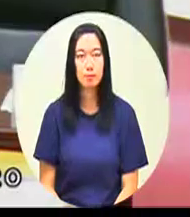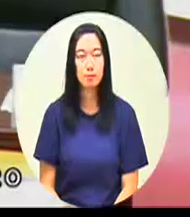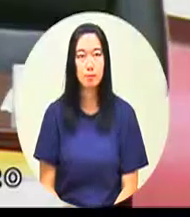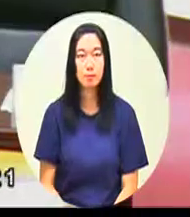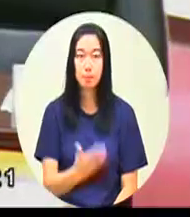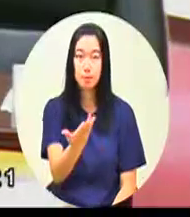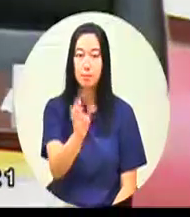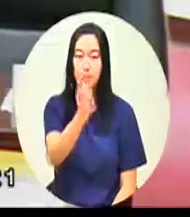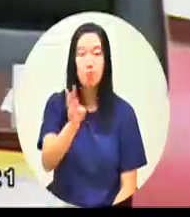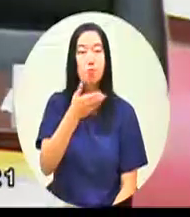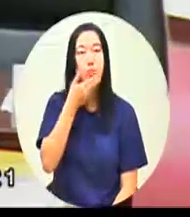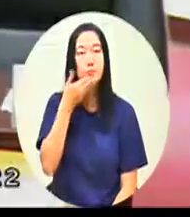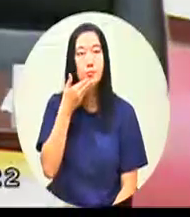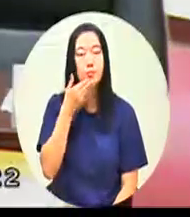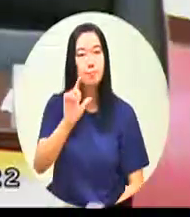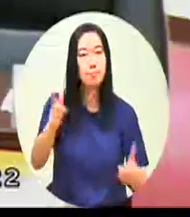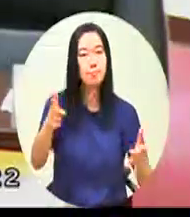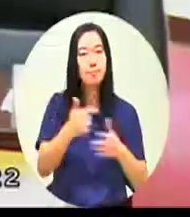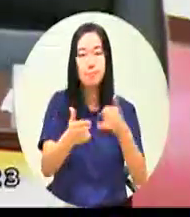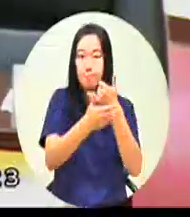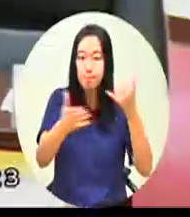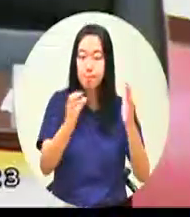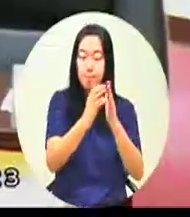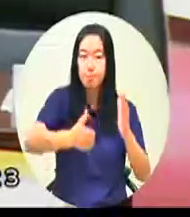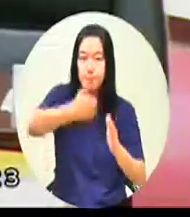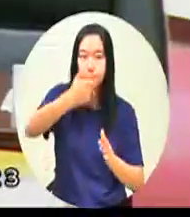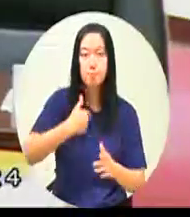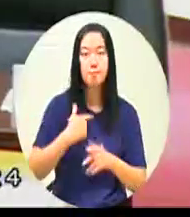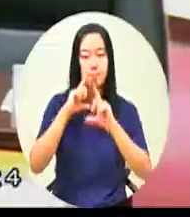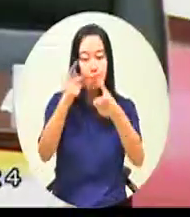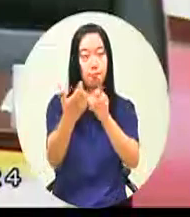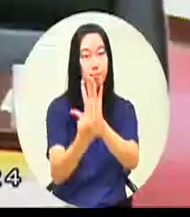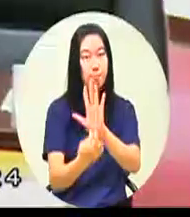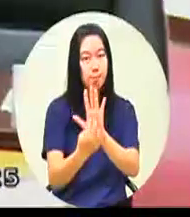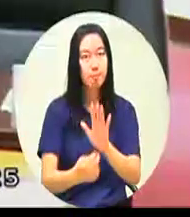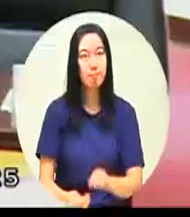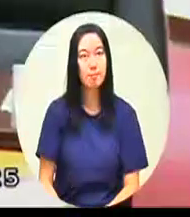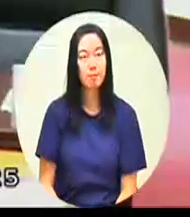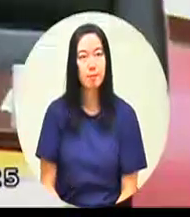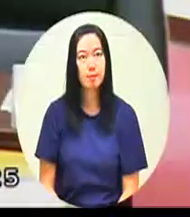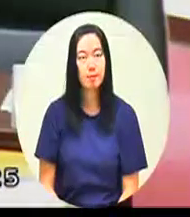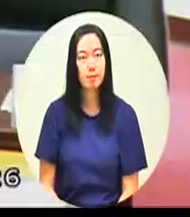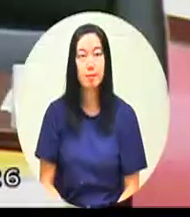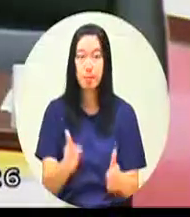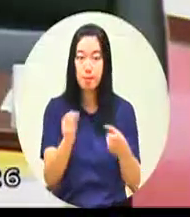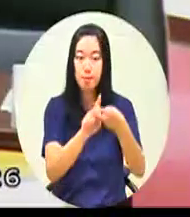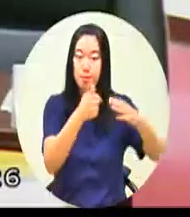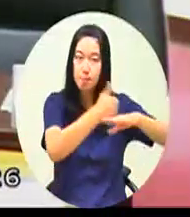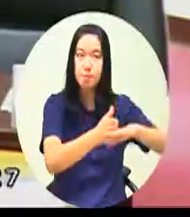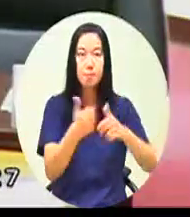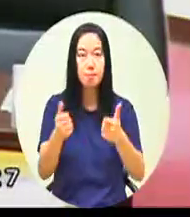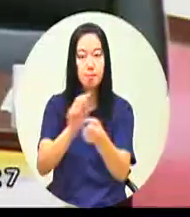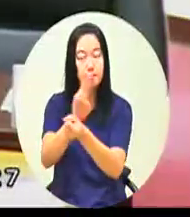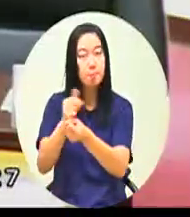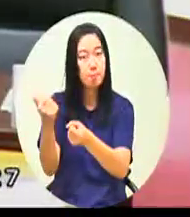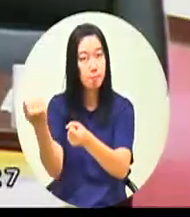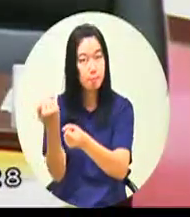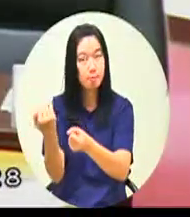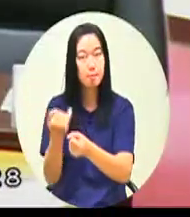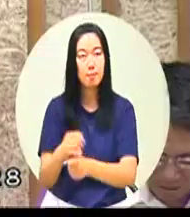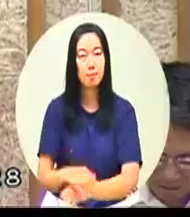我们水利局，哎，不是海洋局的局长？ 好，局长。 谢主席，谢议员，大